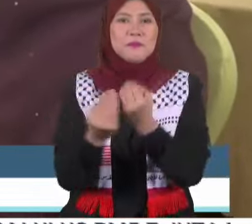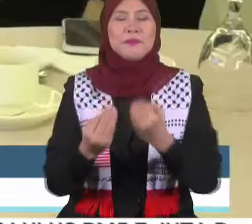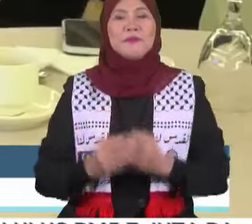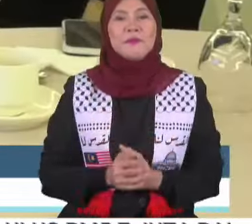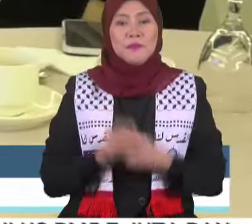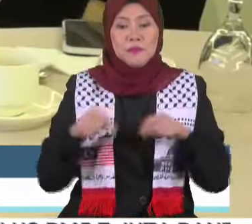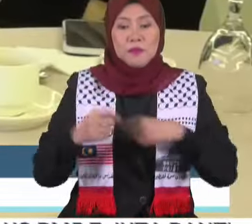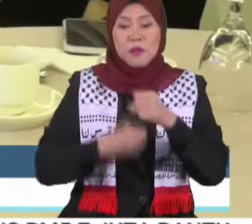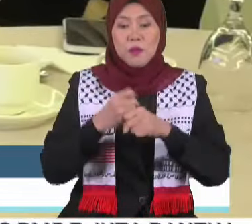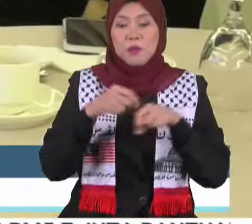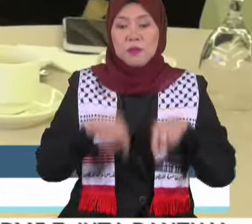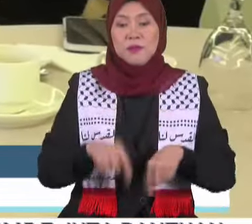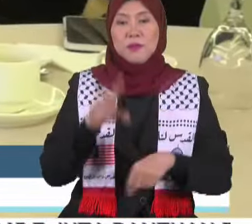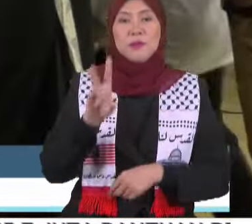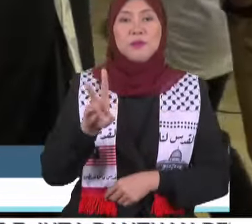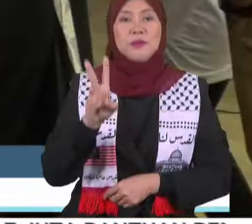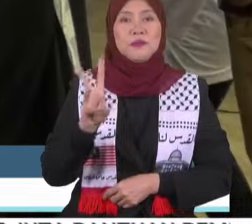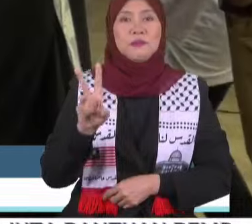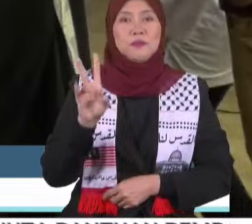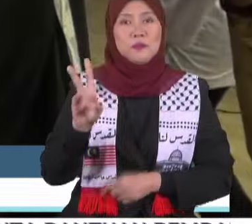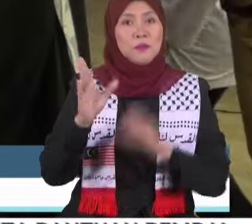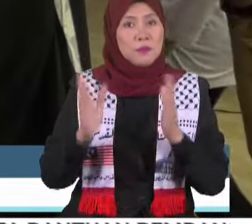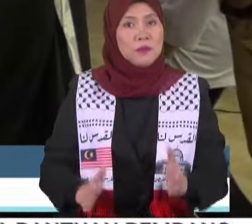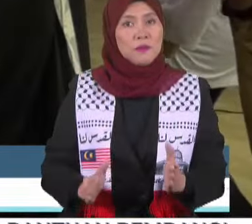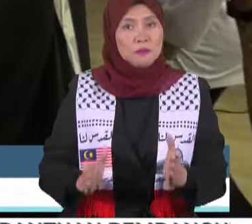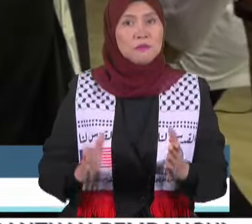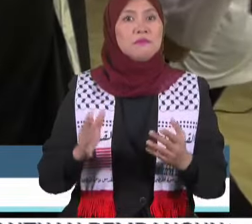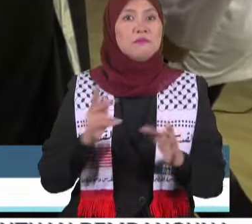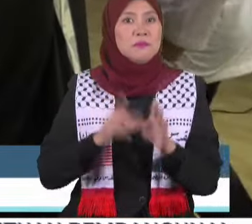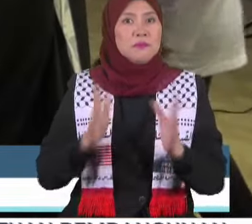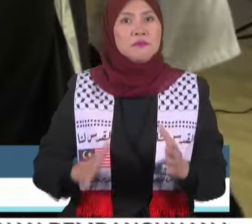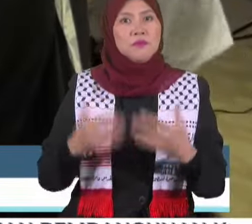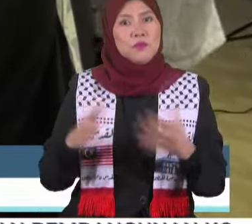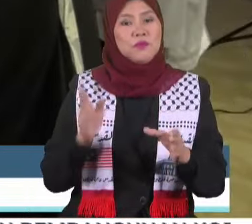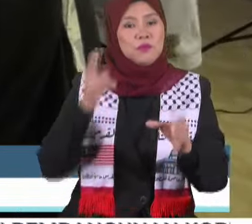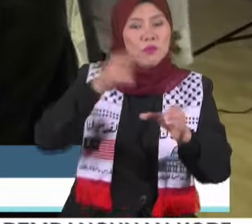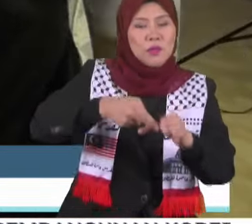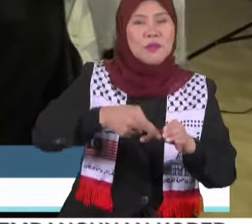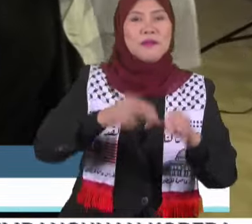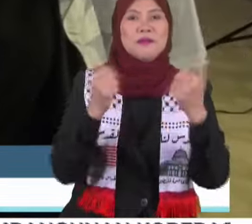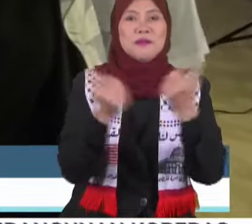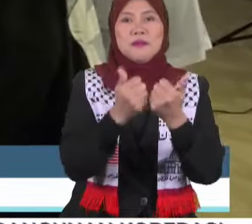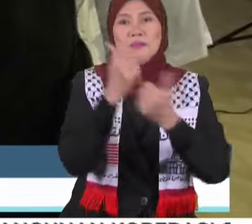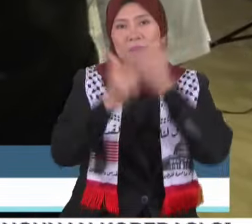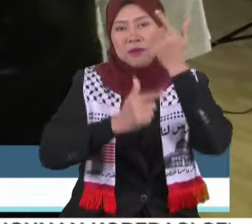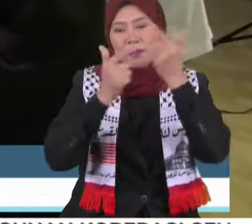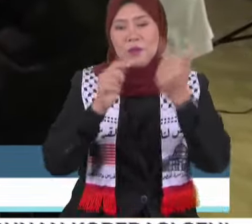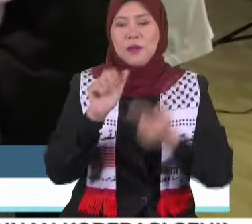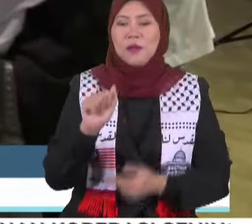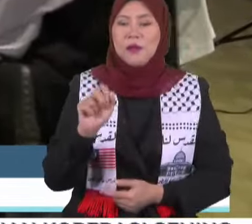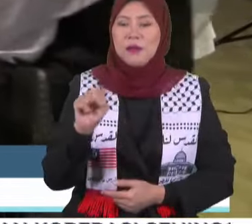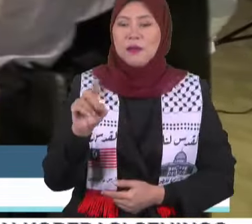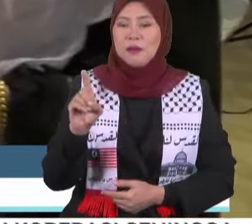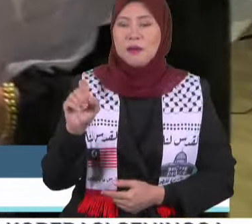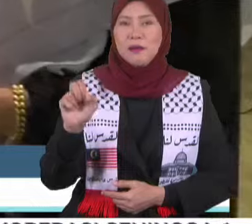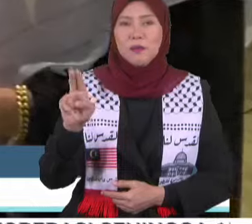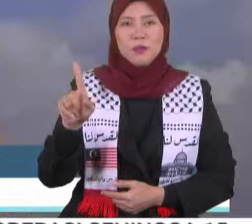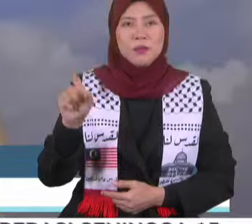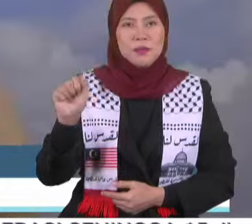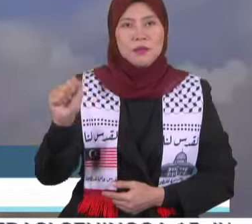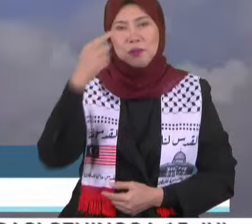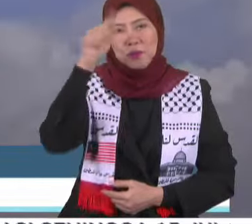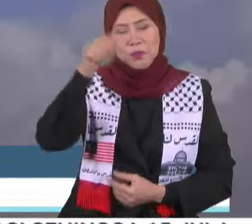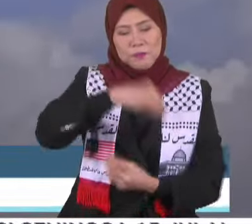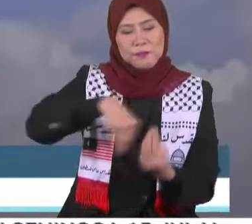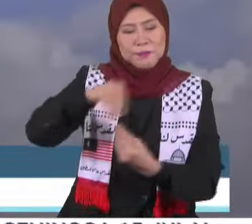Tahun ini, seramai 767 jemaah telah memilih agensi pelancongan itu sebagai pengendali ibadah haji mereka.